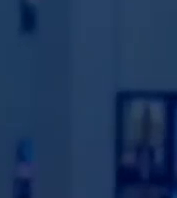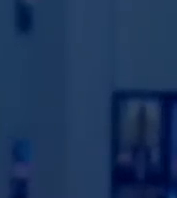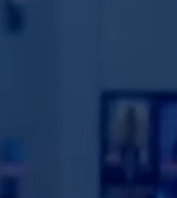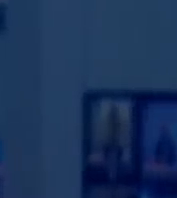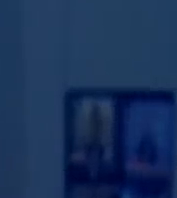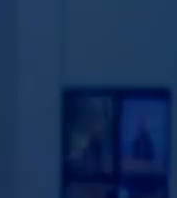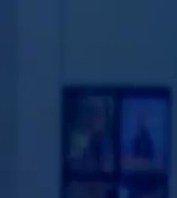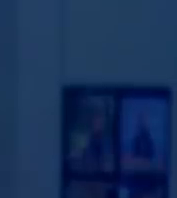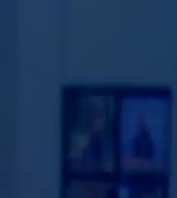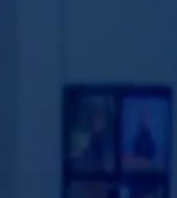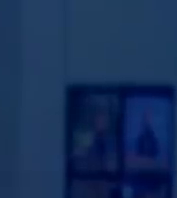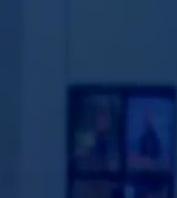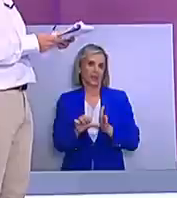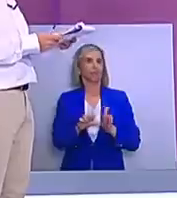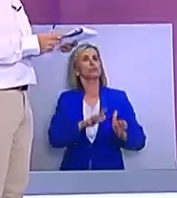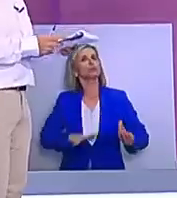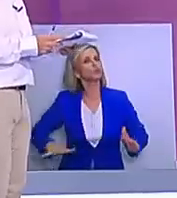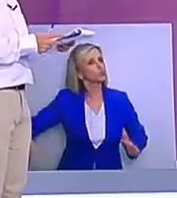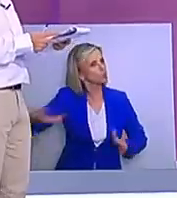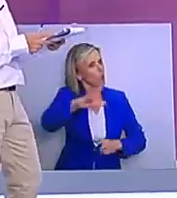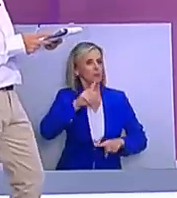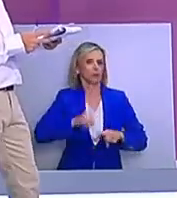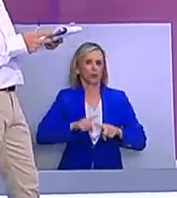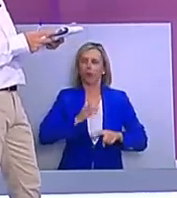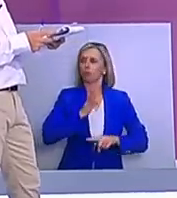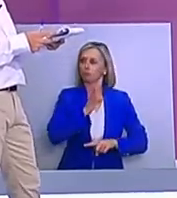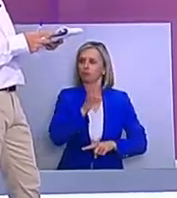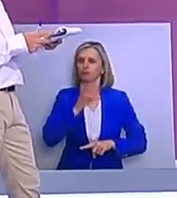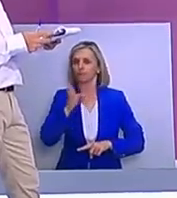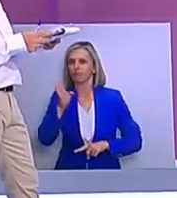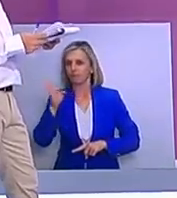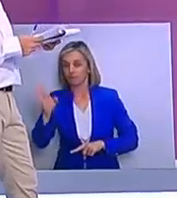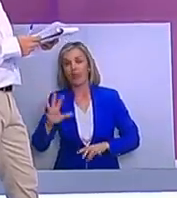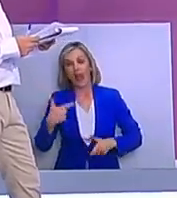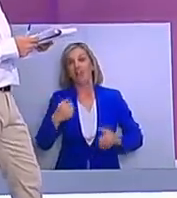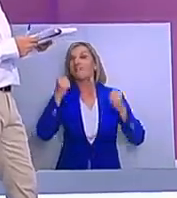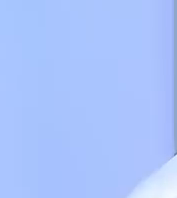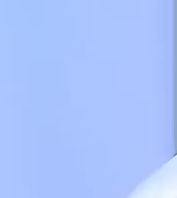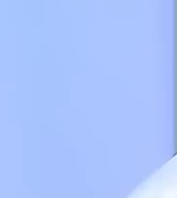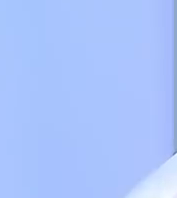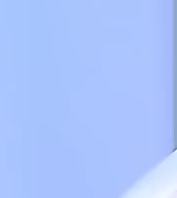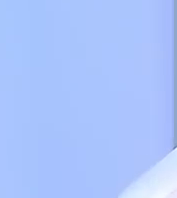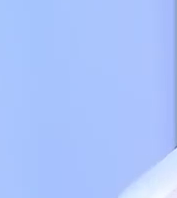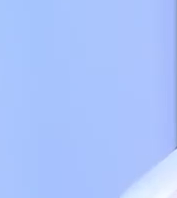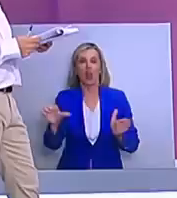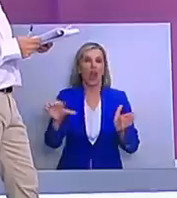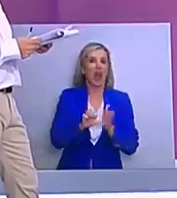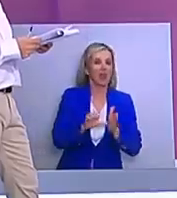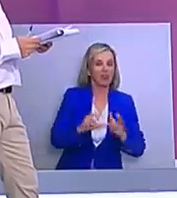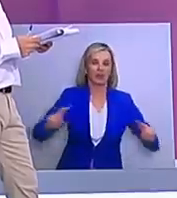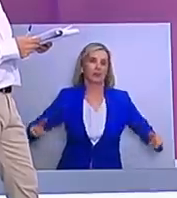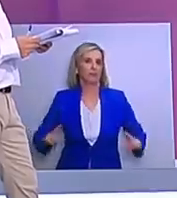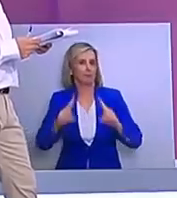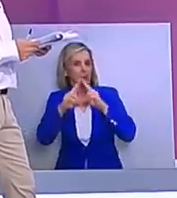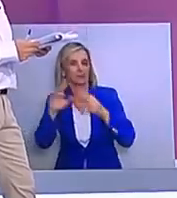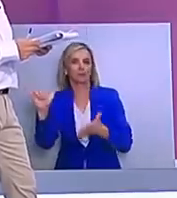πρώτος σε Σταυρούς, σε μια περιοχή. Λέει η κυρία Κωνσταντοπούλου, δεν σε θέλω πρώτο, σε θέλω τρίτο. Ή δεν σε θέλω καθόλου. Και έκανε κάποιες μετακινήσεις